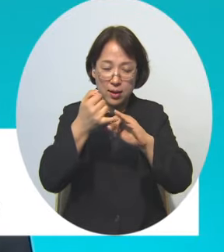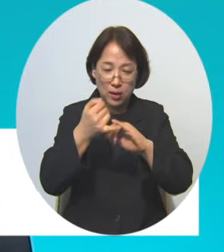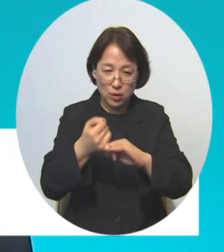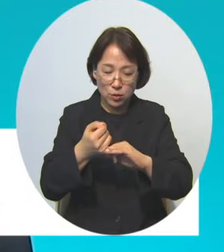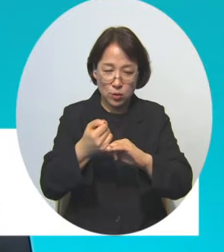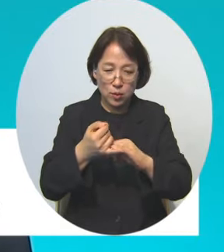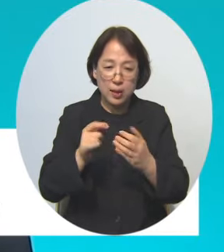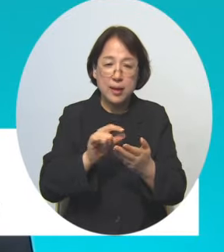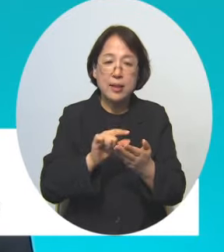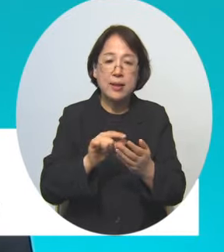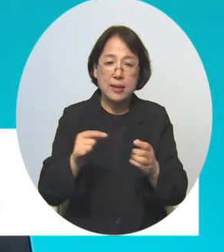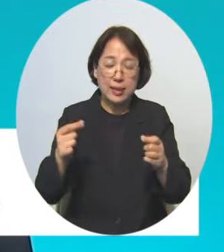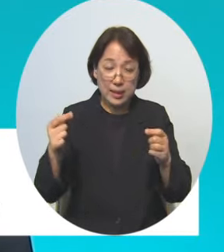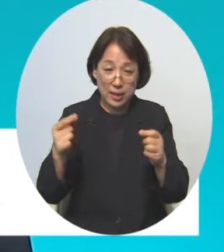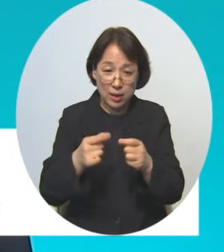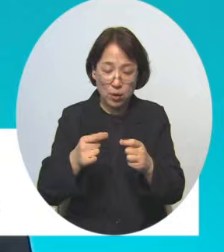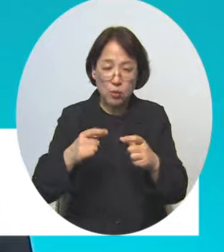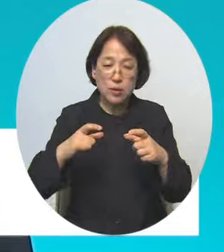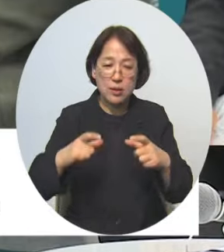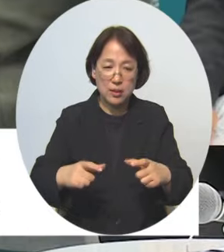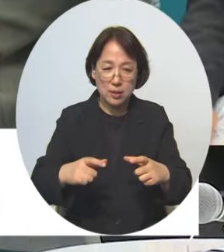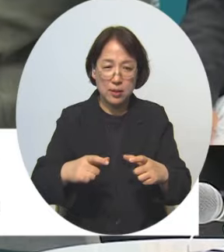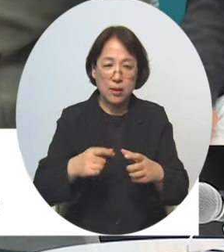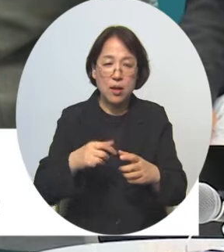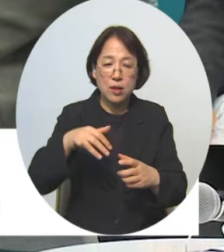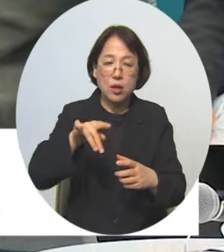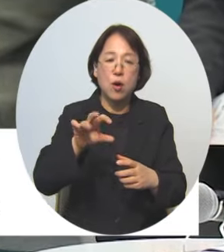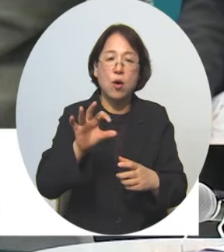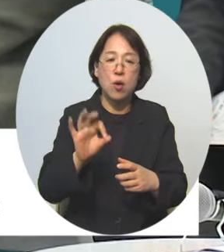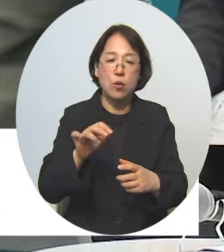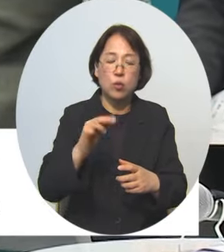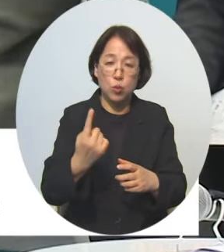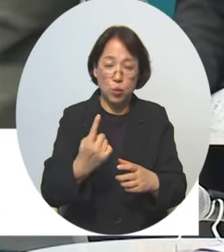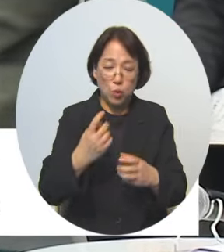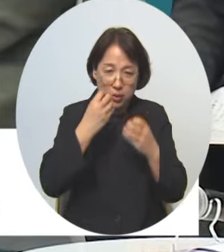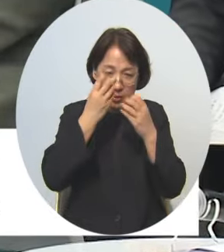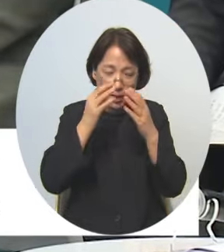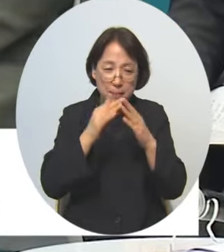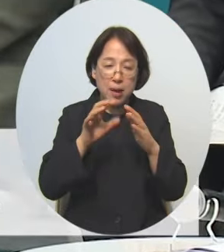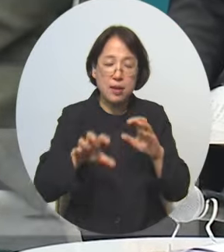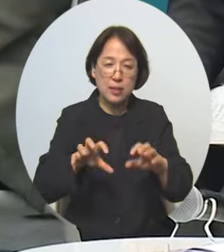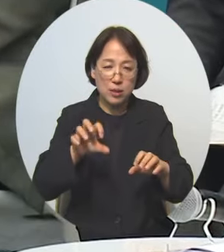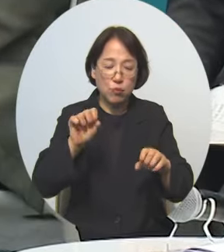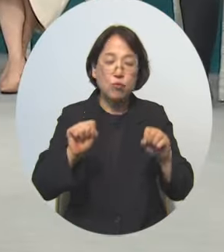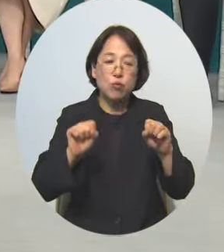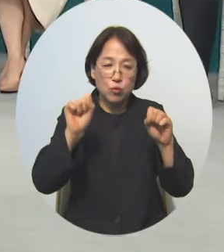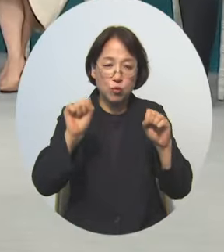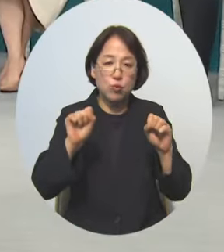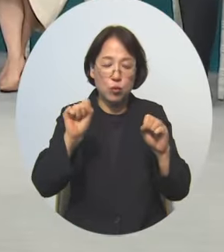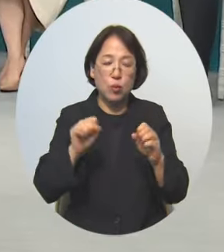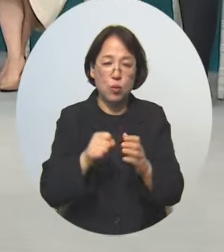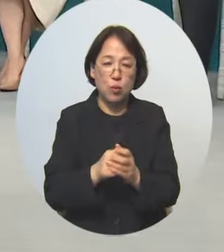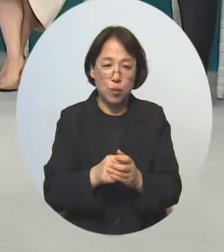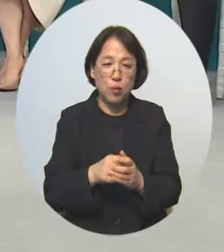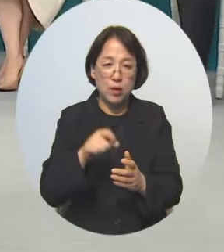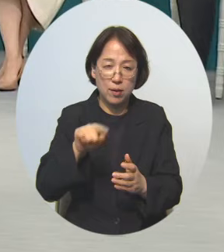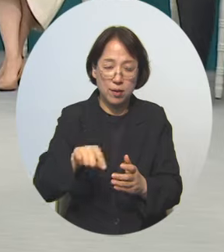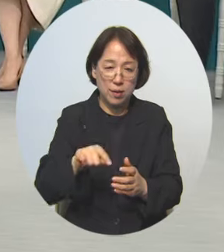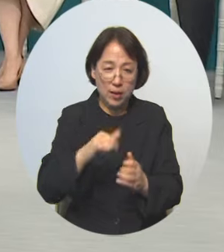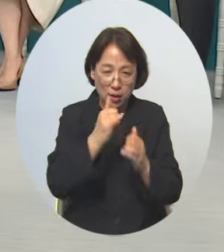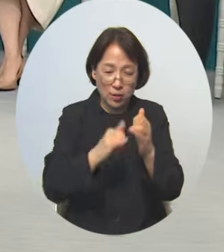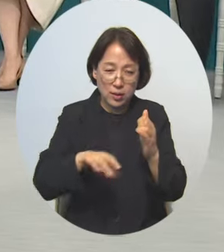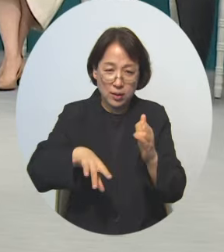인근의 청도군 신도리 마을이 새마을운동의 발상지라고 소개하고 정부의 지방시대 정책이 새마을운동 정신과